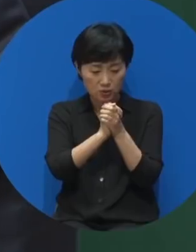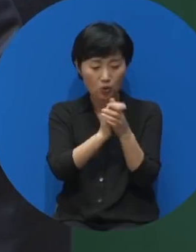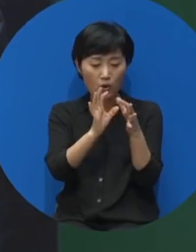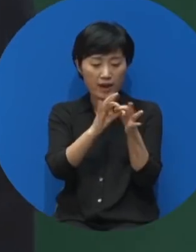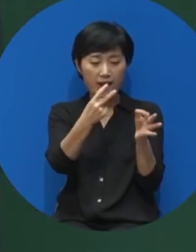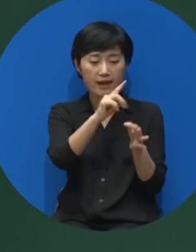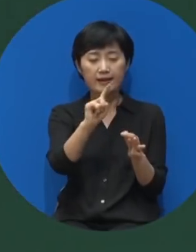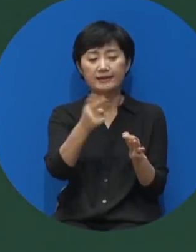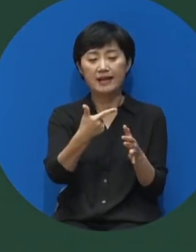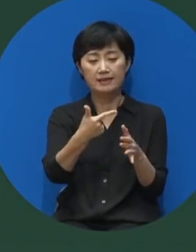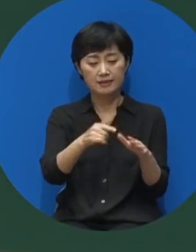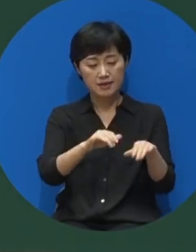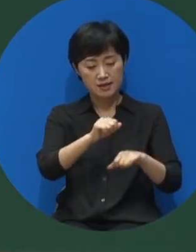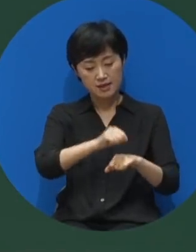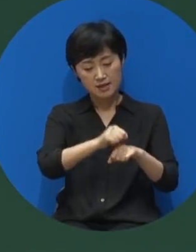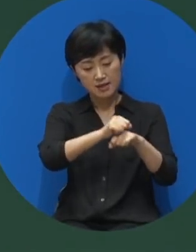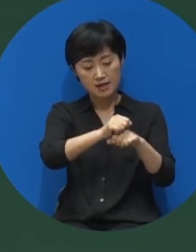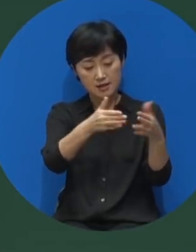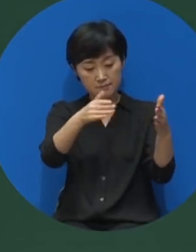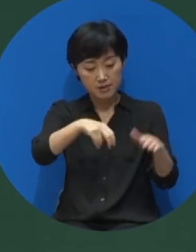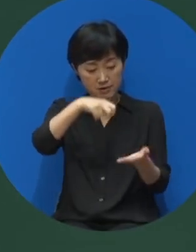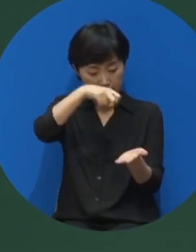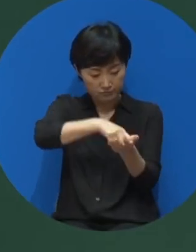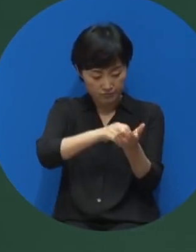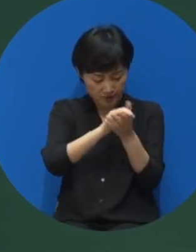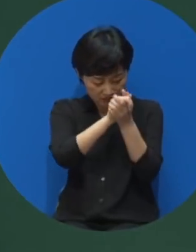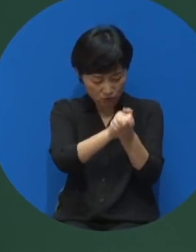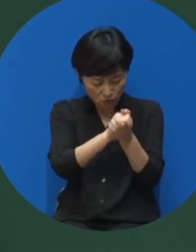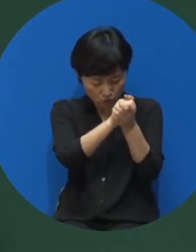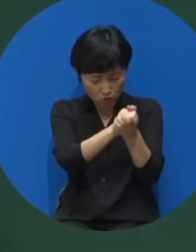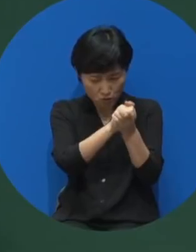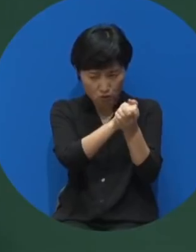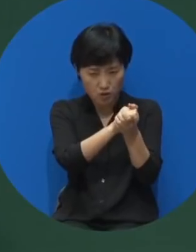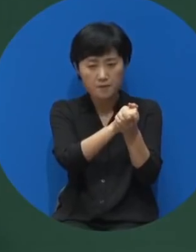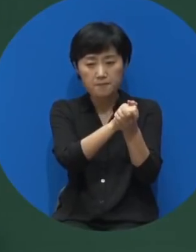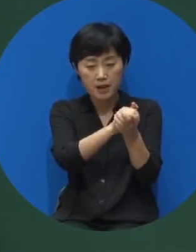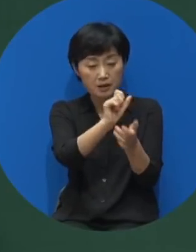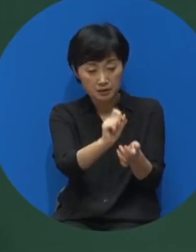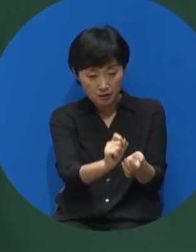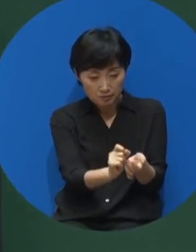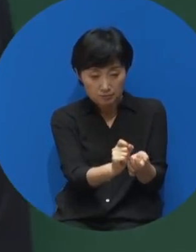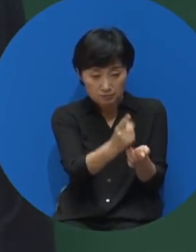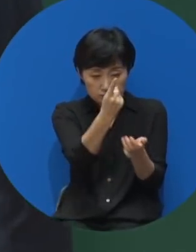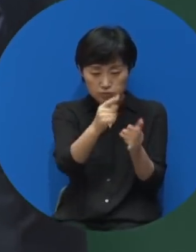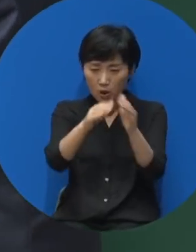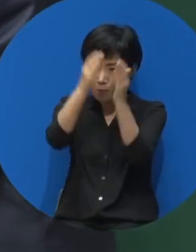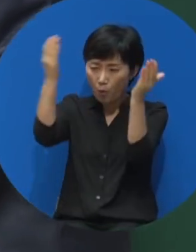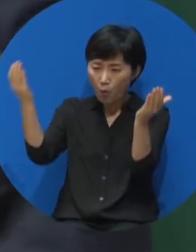那握住应许，亚伯拉罕开始筑坛。 예, 이 속에 아브라함이 있었는데 모든 것이 다 따라왔죠.